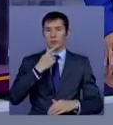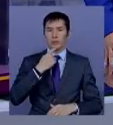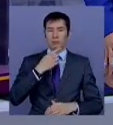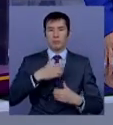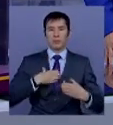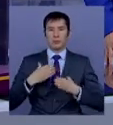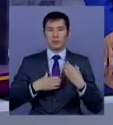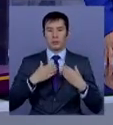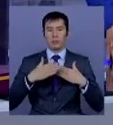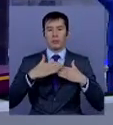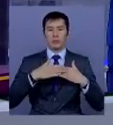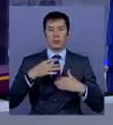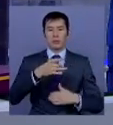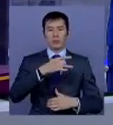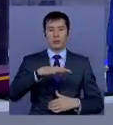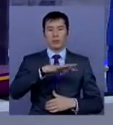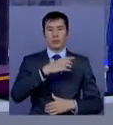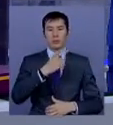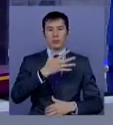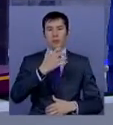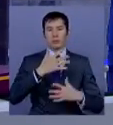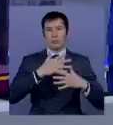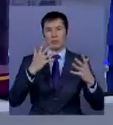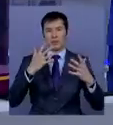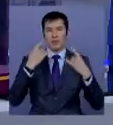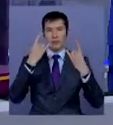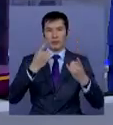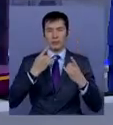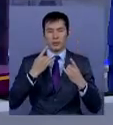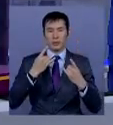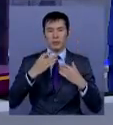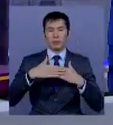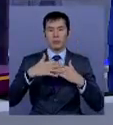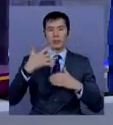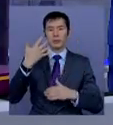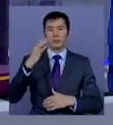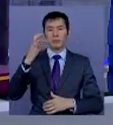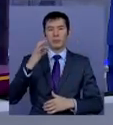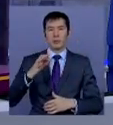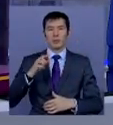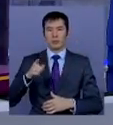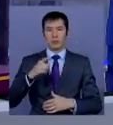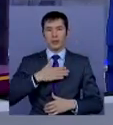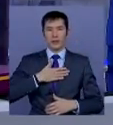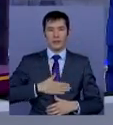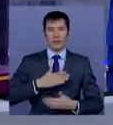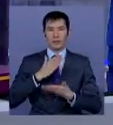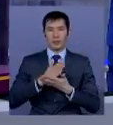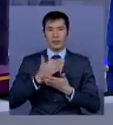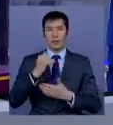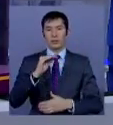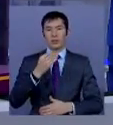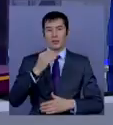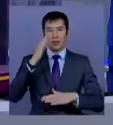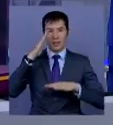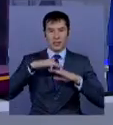ауданда 1500-ға жуық автобус түрлі бағытта қатынағанымен сұраныстың тек 50%-ын ғана қамтиды. Бүгін Жетісу ауданының әкімдігі